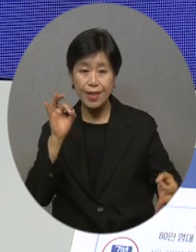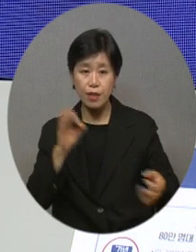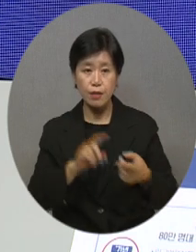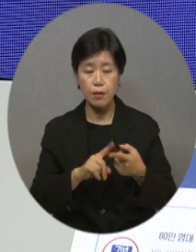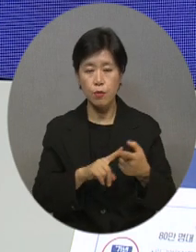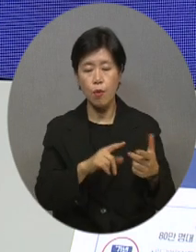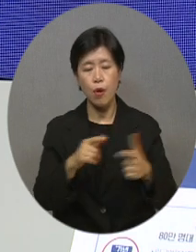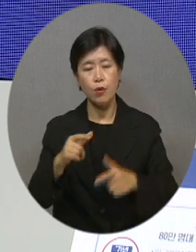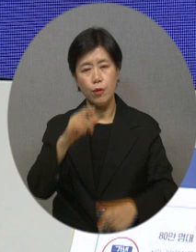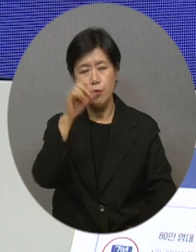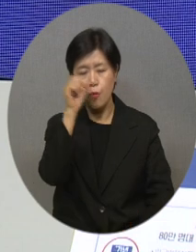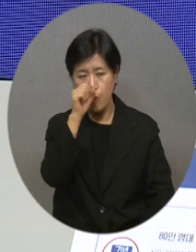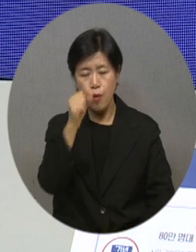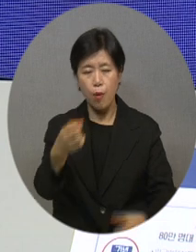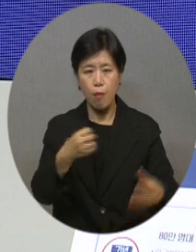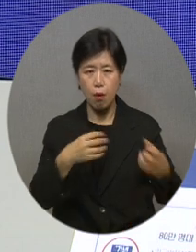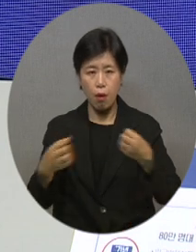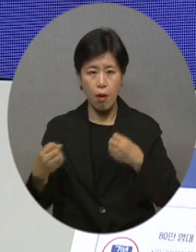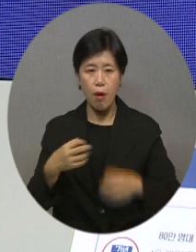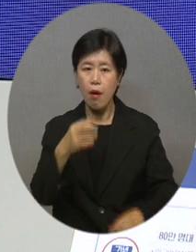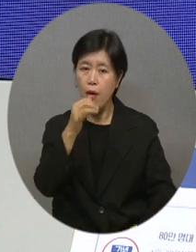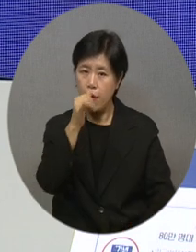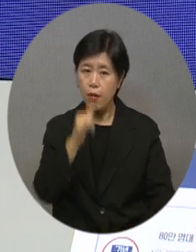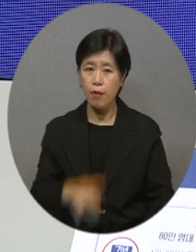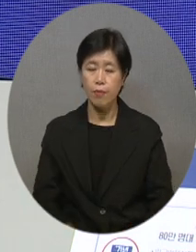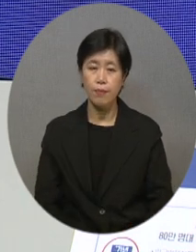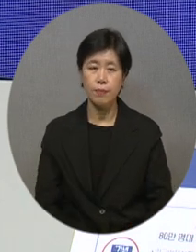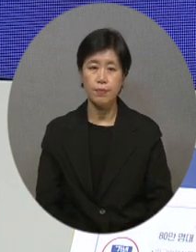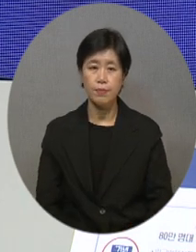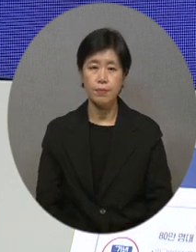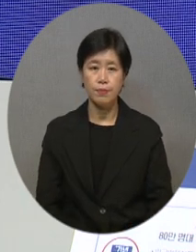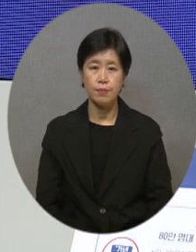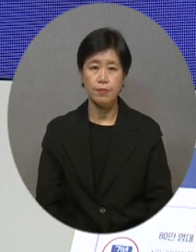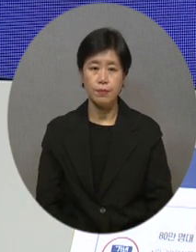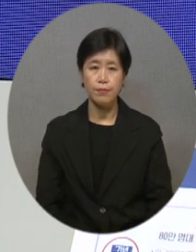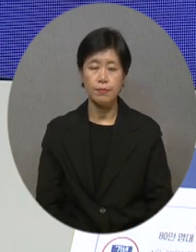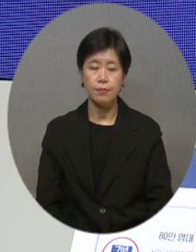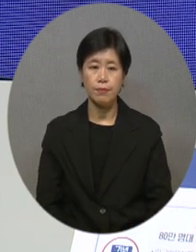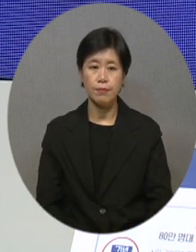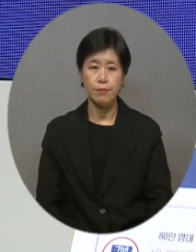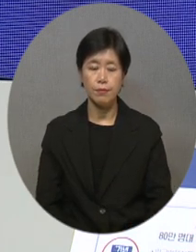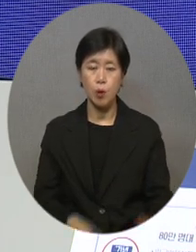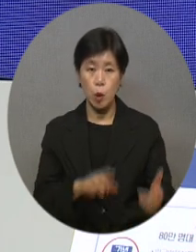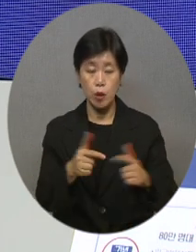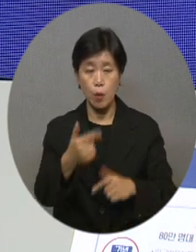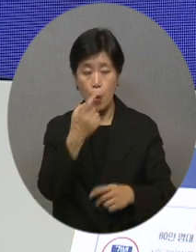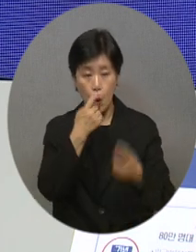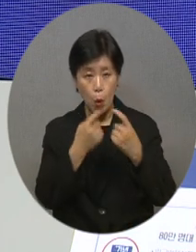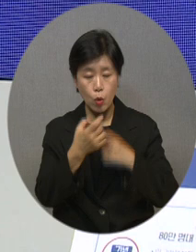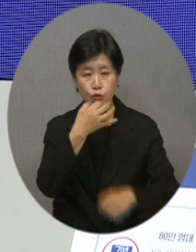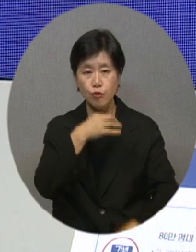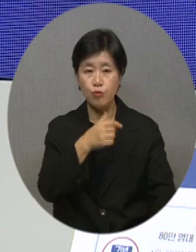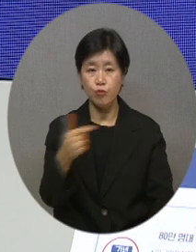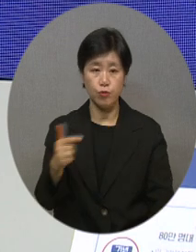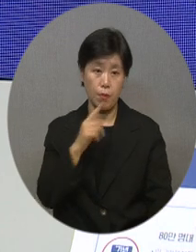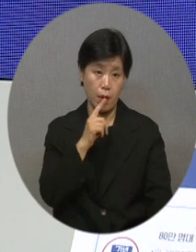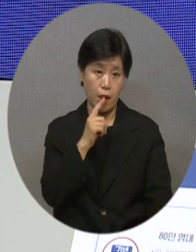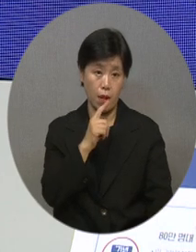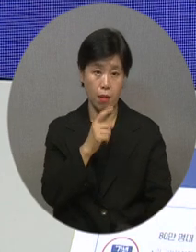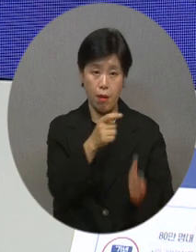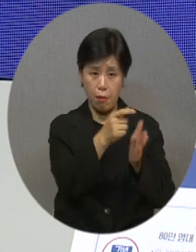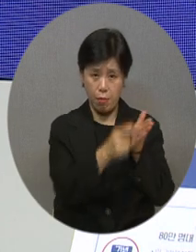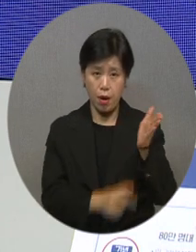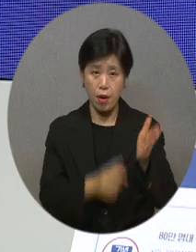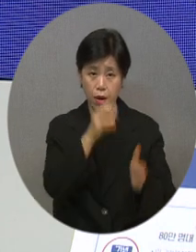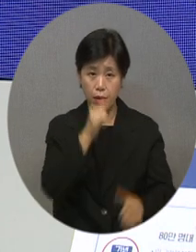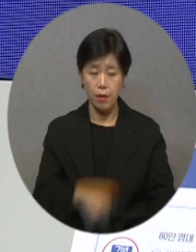부모님들도 정말 정말 잘 편해졌다. 그래서 많은 걸 배우게 되다는 댓글도 많이 있는 걸 봤었거든요. 그래서 우리는 그런 것도